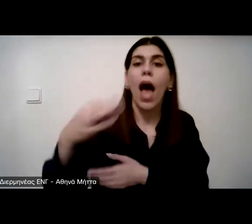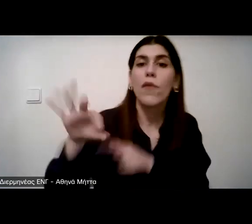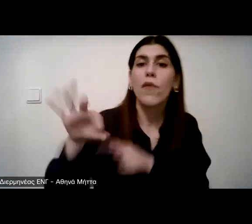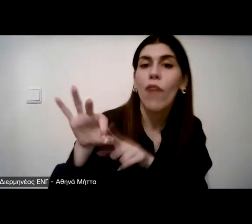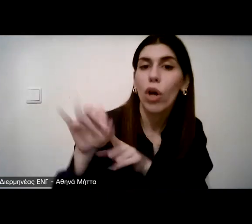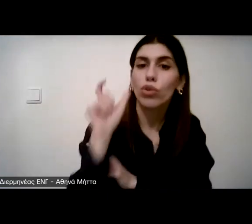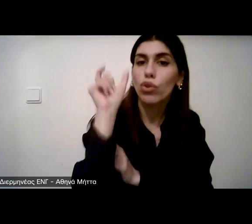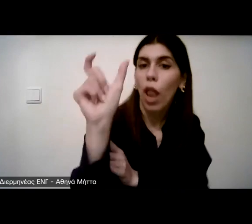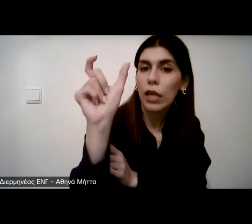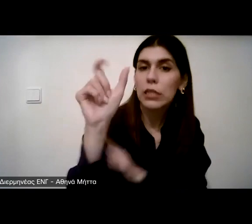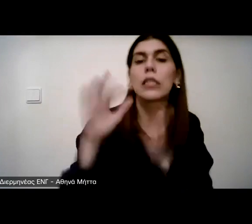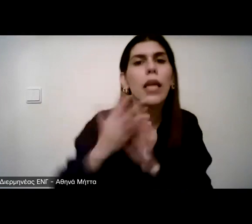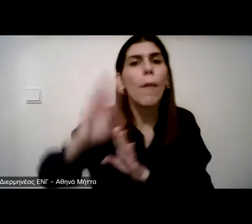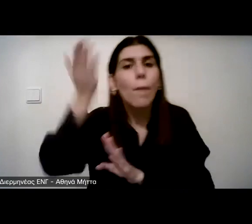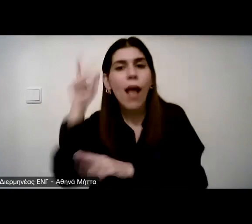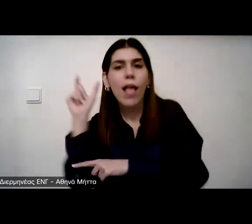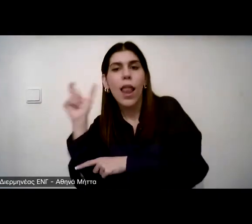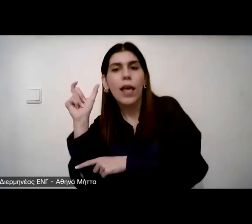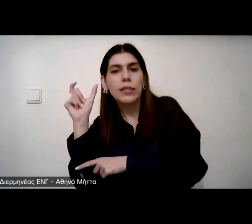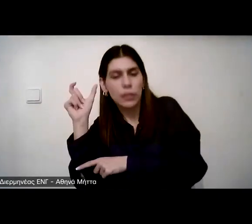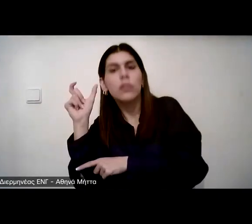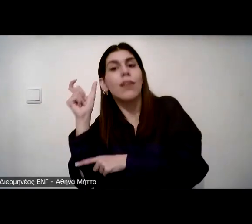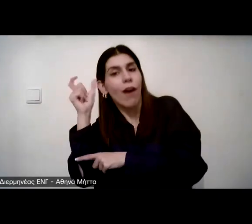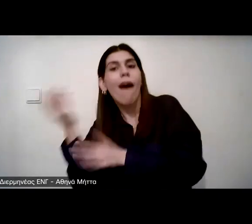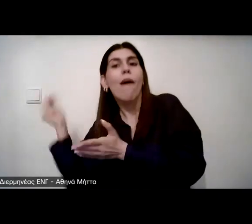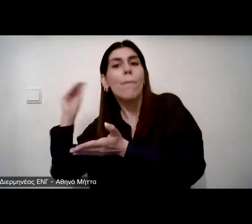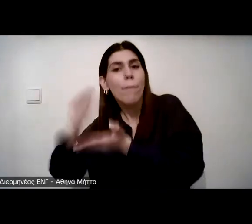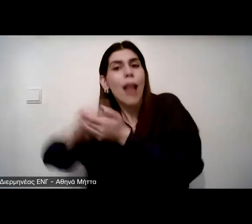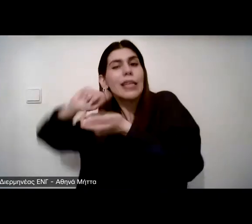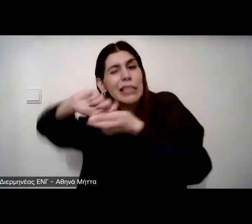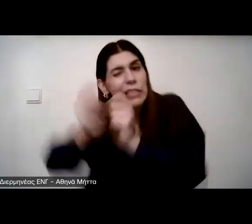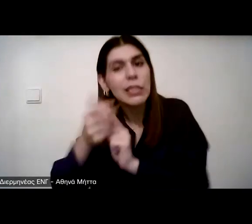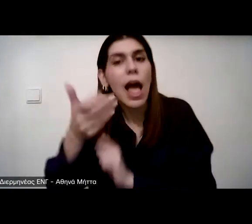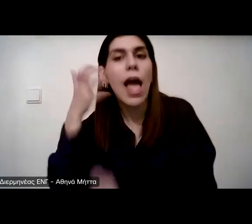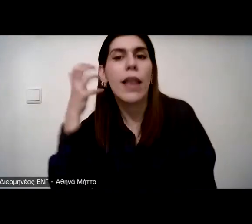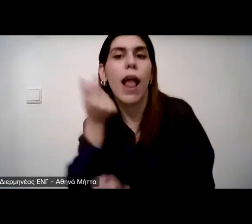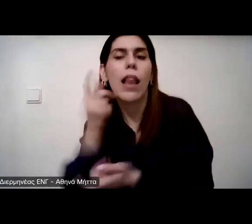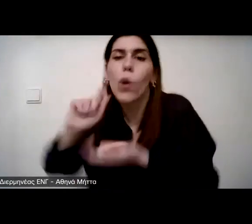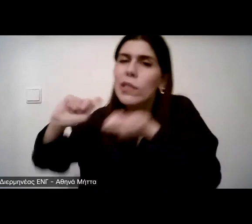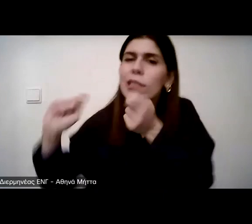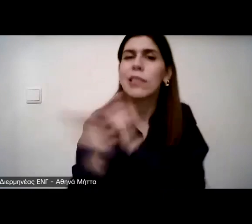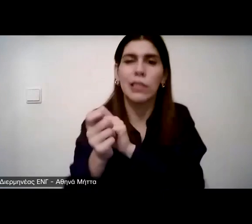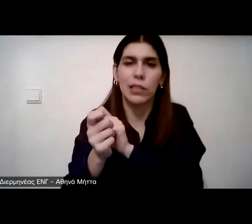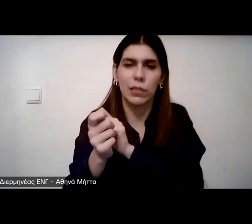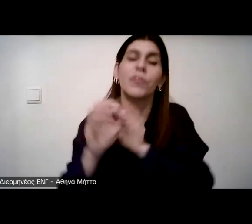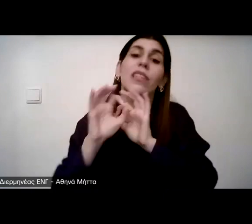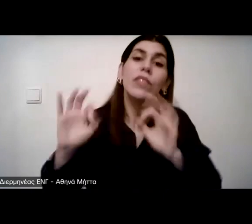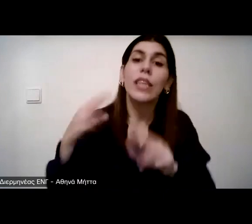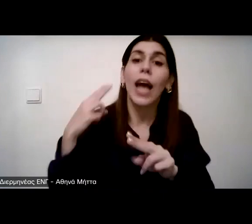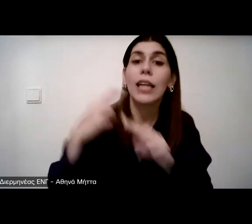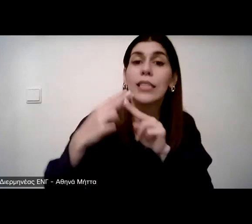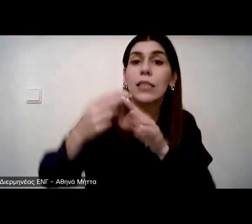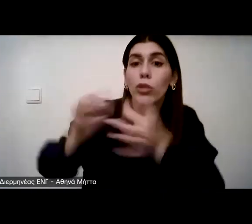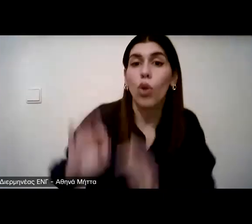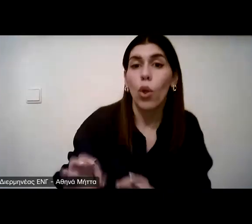επανασημασιοδοτούνται παλιές, γυάλινη οροφή, κολόδες πάτωμα, εντός πάντοτε του σημασιολογικού πλαισίου, το